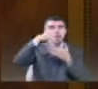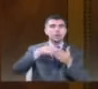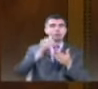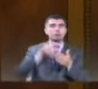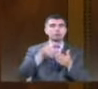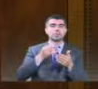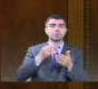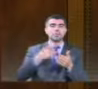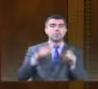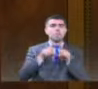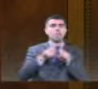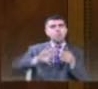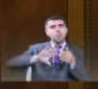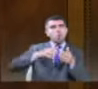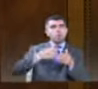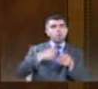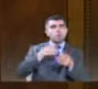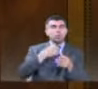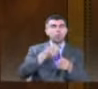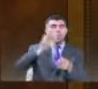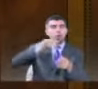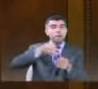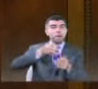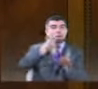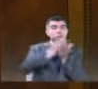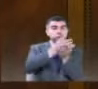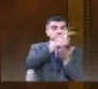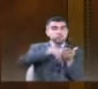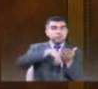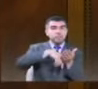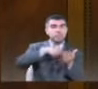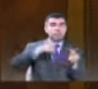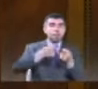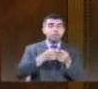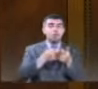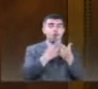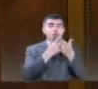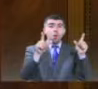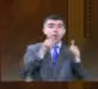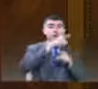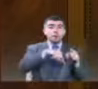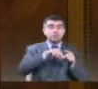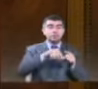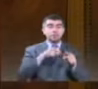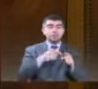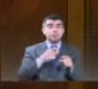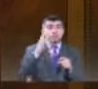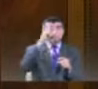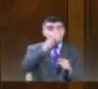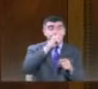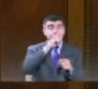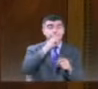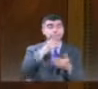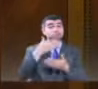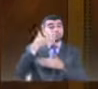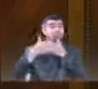كيهمش الاخرين شي حاجه اخرى. اللي كيهمهم هو هذا، والا الا الانسان تسرع في هذا الشيء وبدا كيدير امور اللي ماشي هي هذيك، من بعد لا قدر